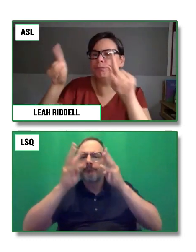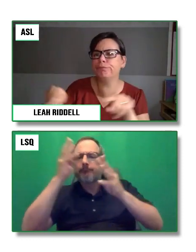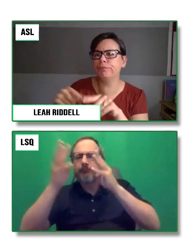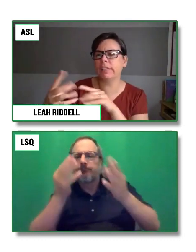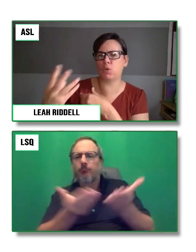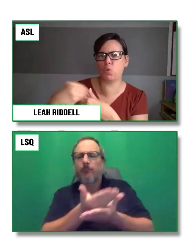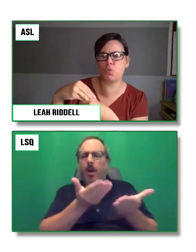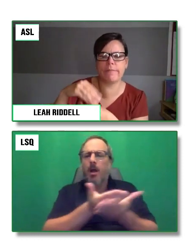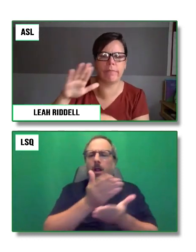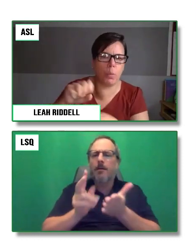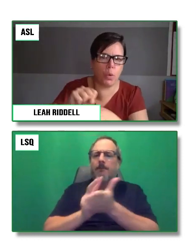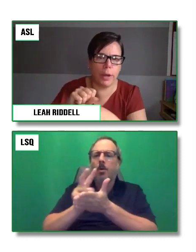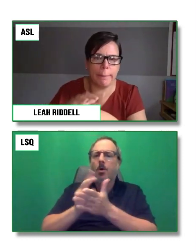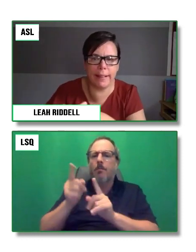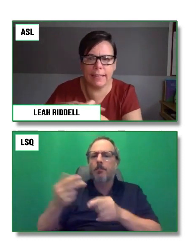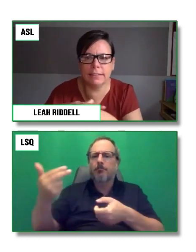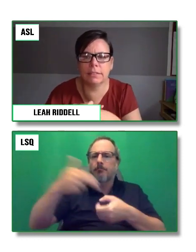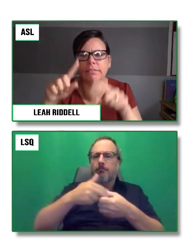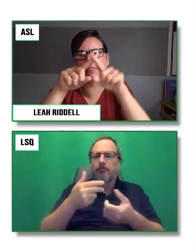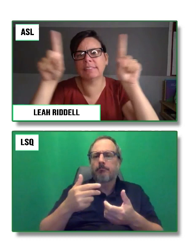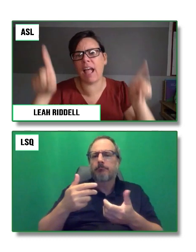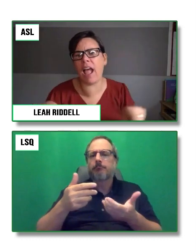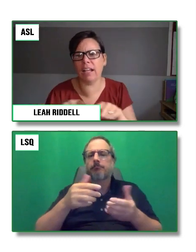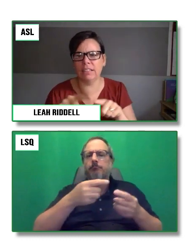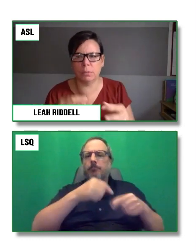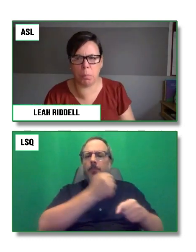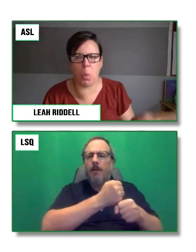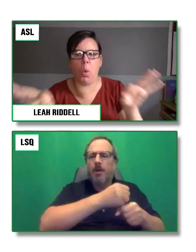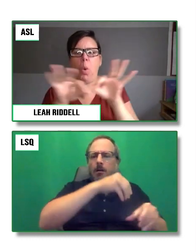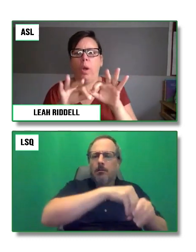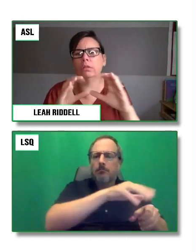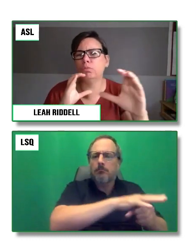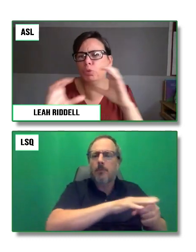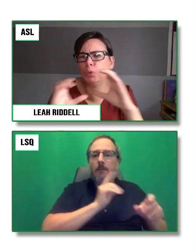J'ai offert des façons innovatrices pour rendre